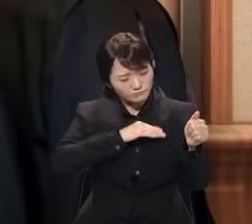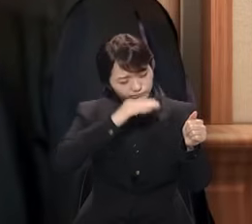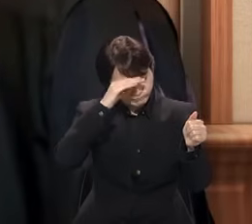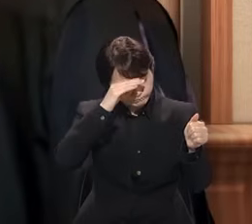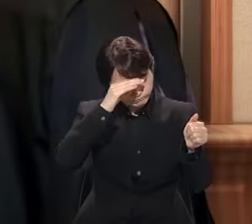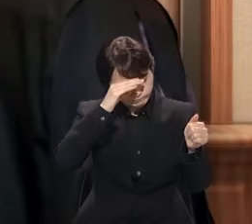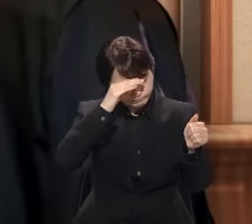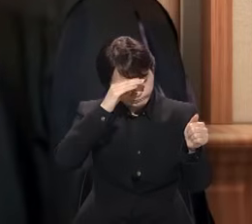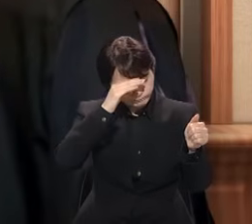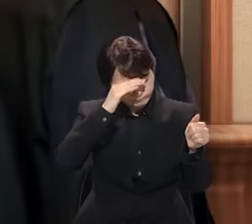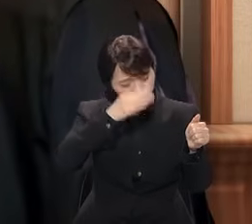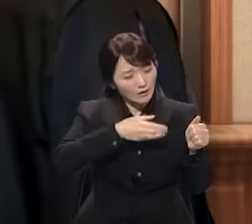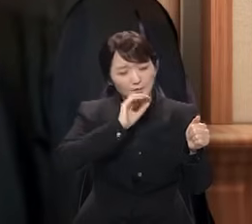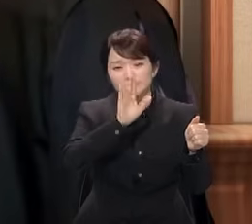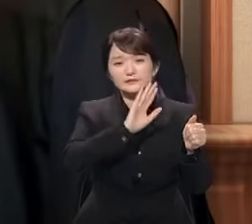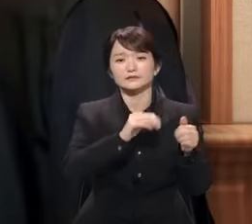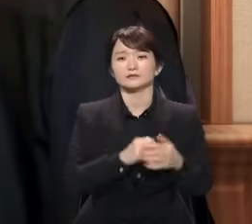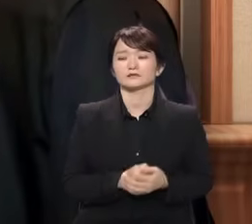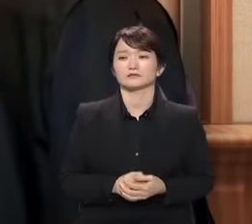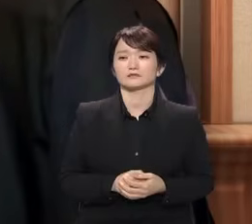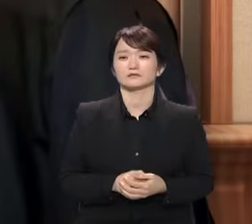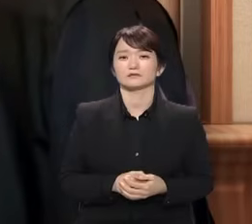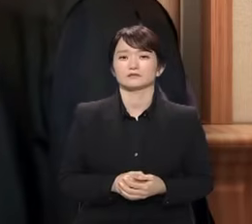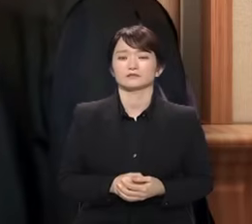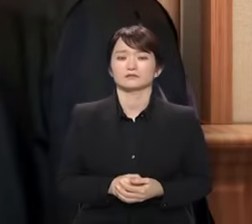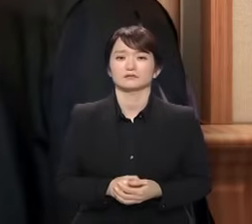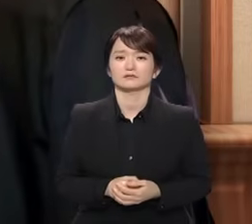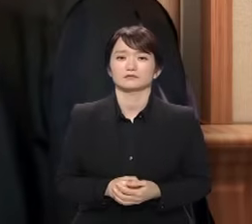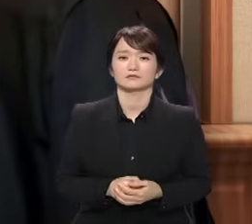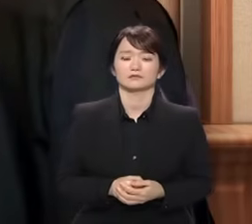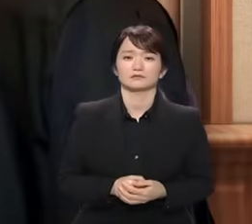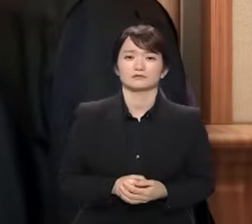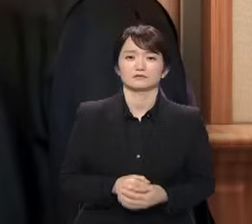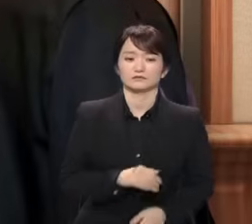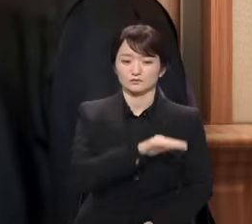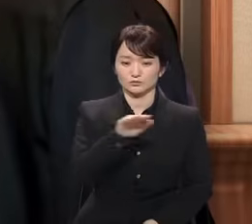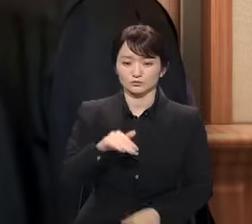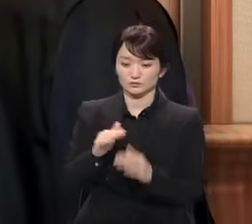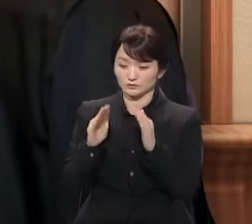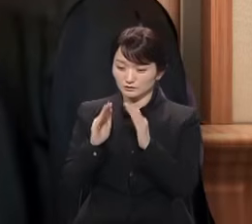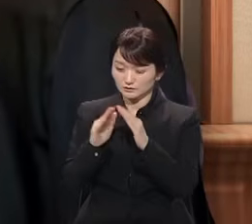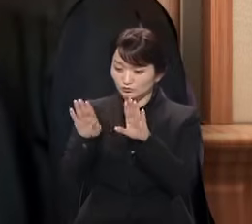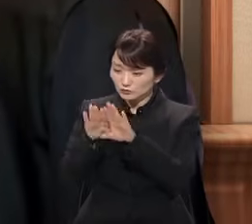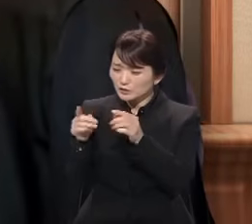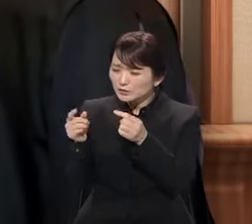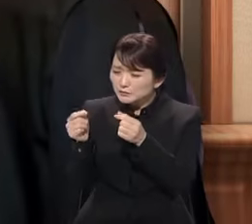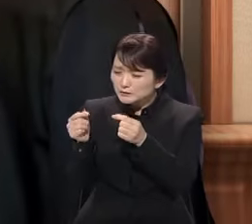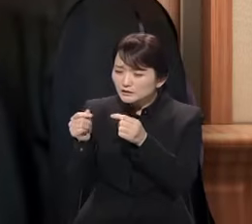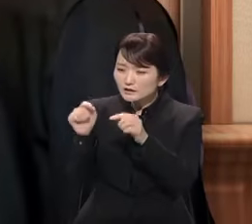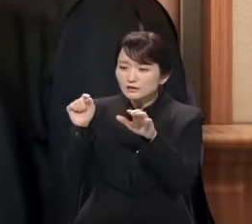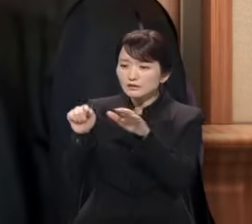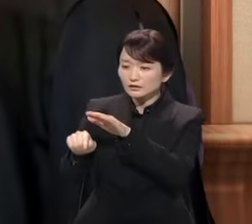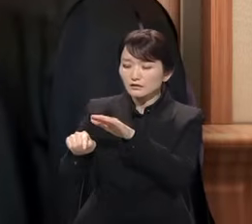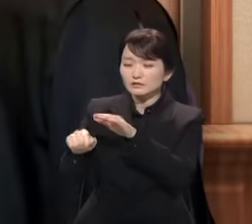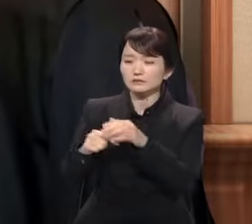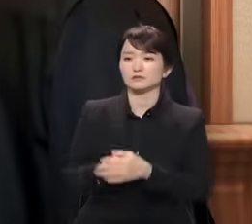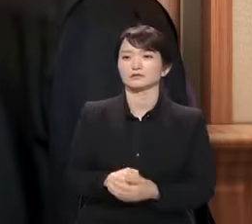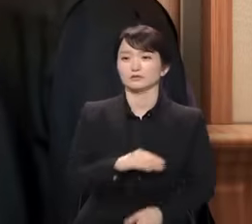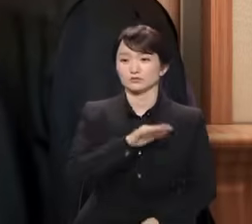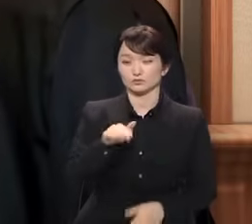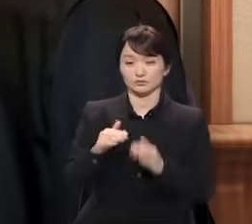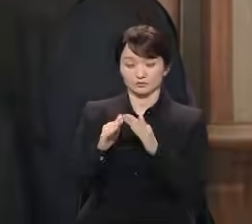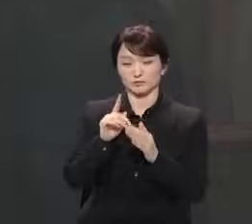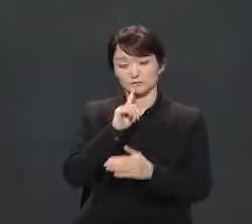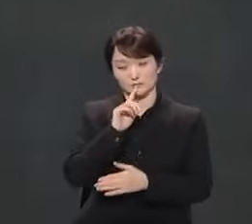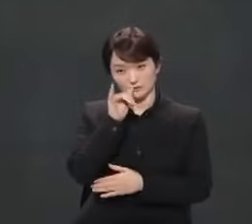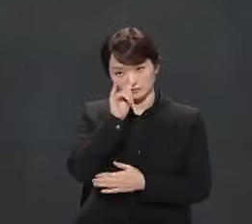거예요. 근데 뭐 예를 들어서 우리 집하고 좀 어느 정도 현관문이 비슷한 데 가가지고 그러니까요. 네, 우리 집이라는 줄 알았어라고 얘기